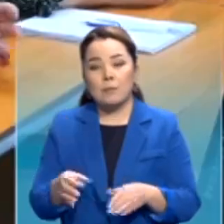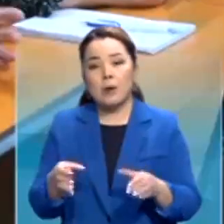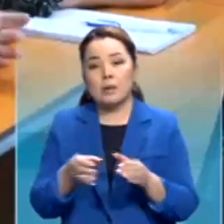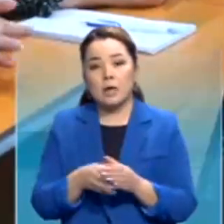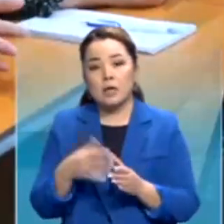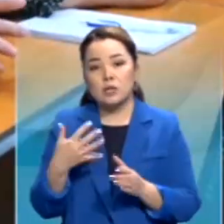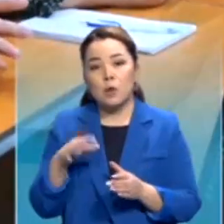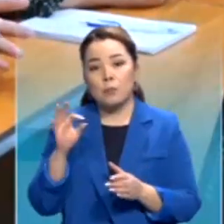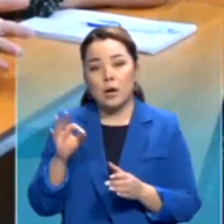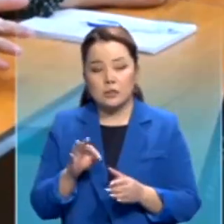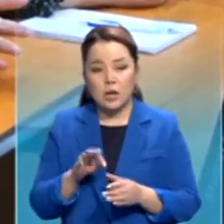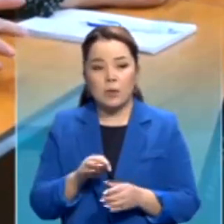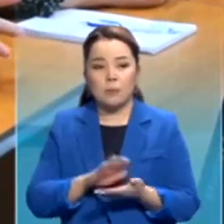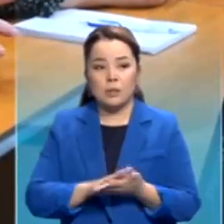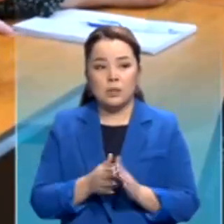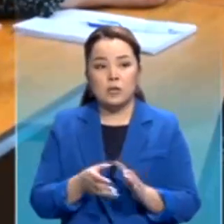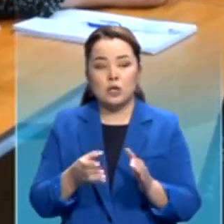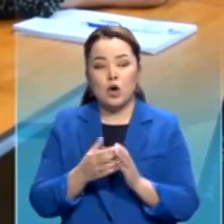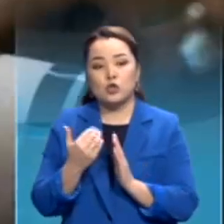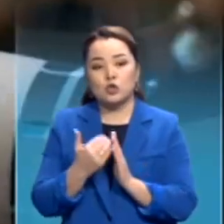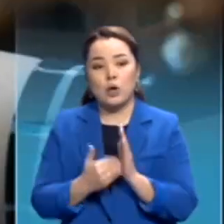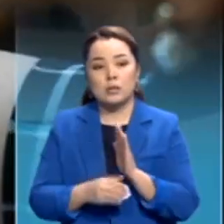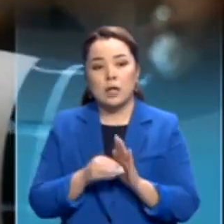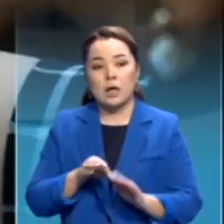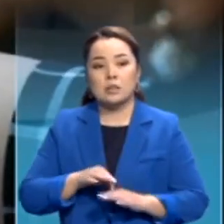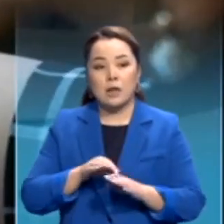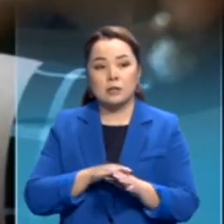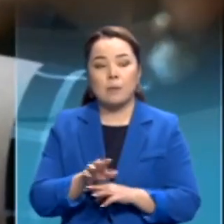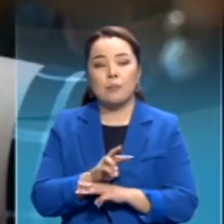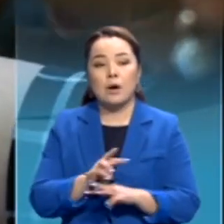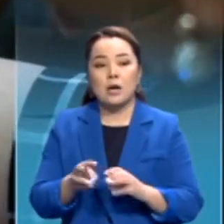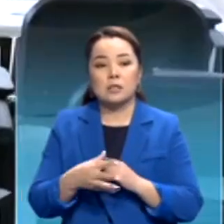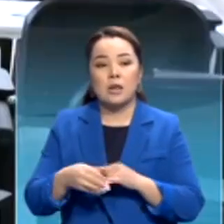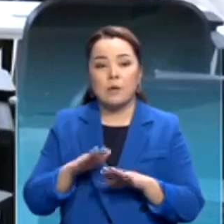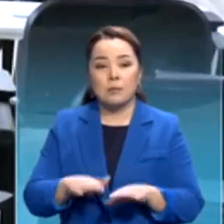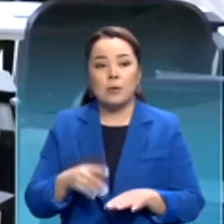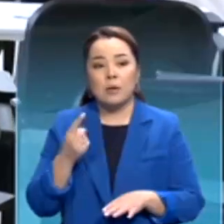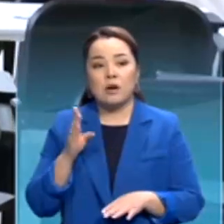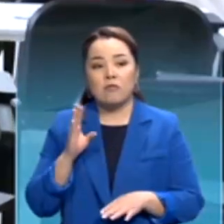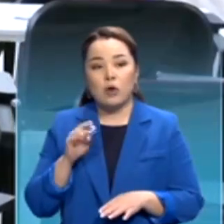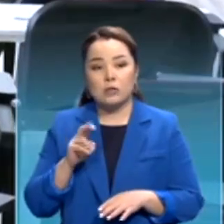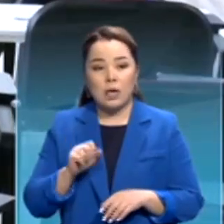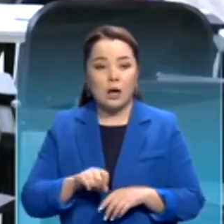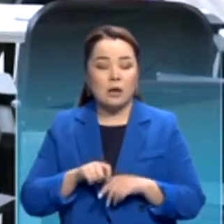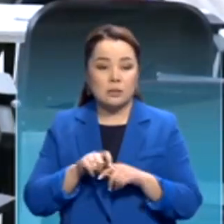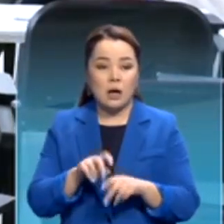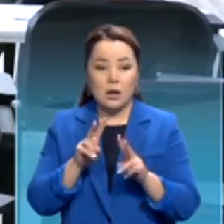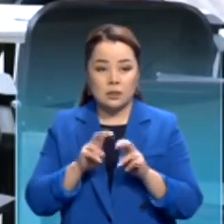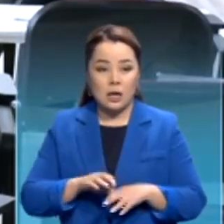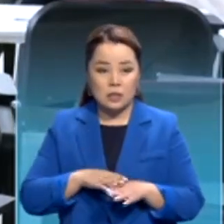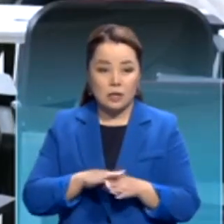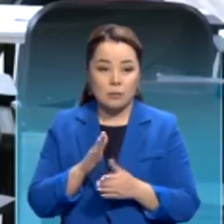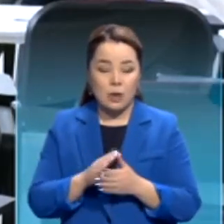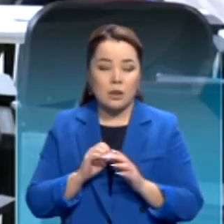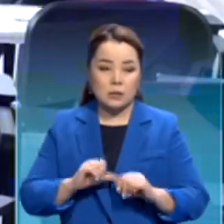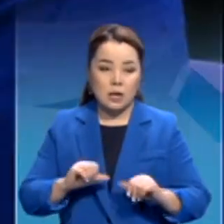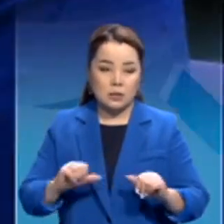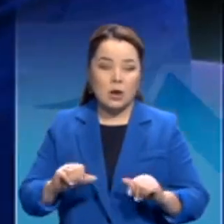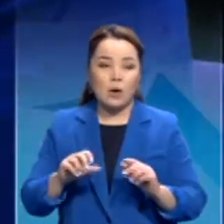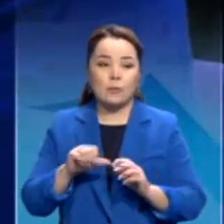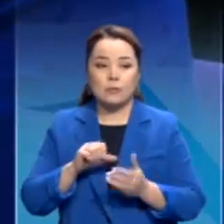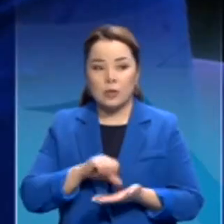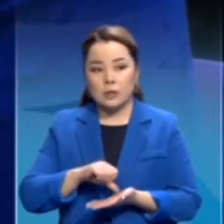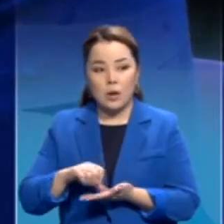партиялық, 50% мажоритарлық жүйемен сайланады. Ал мәжіліске аймақтан бір квота қаралған. Қазір аймақтағы сайлау комиссиясының